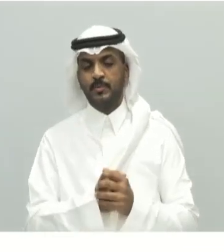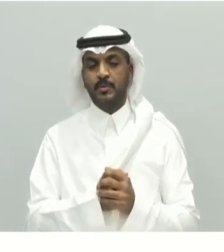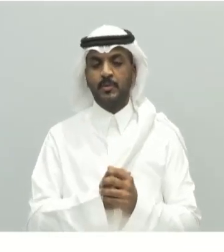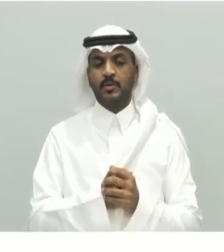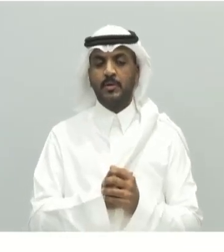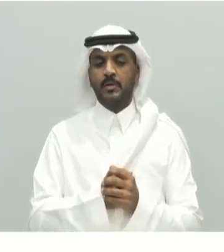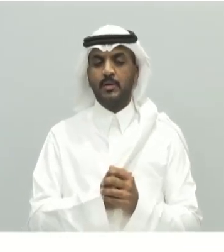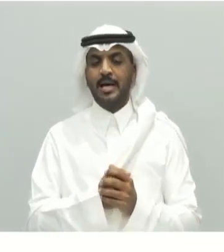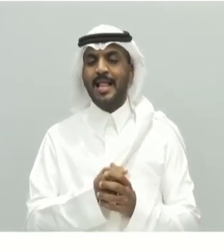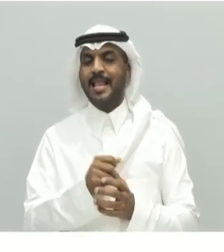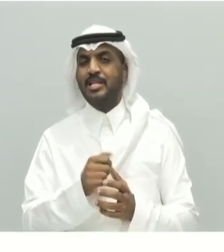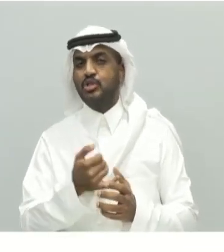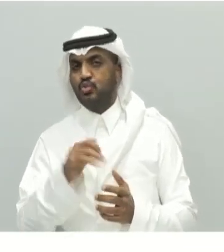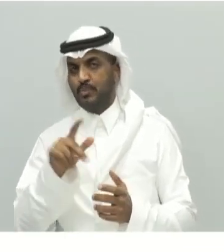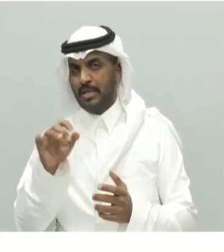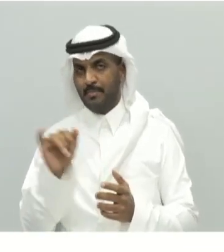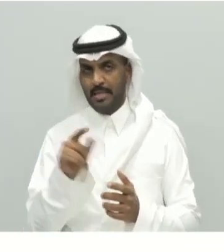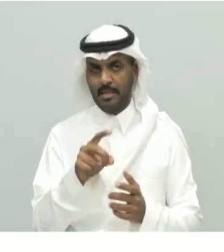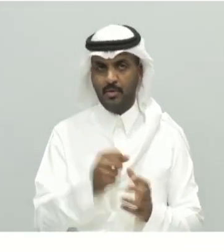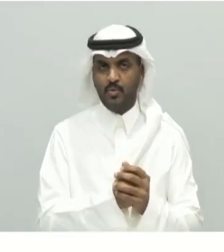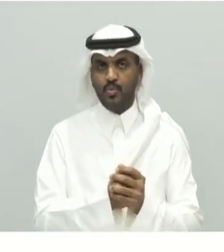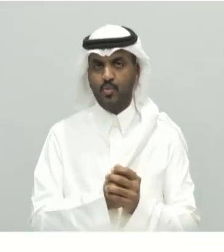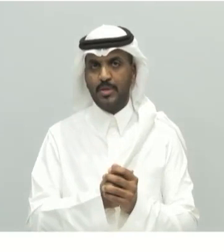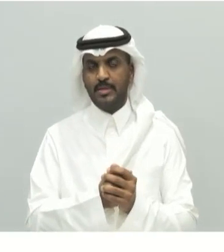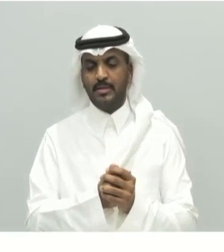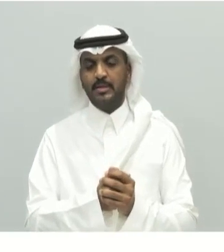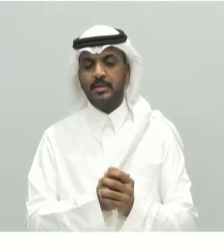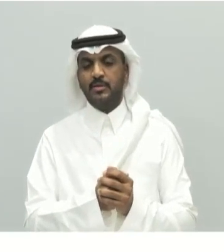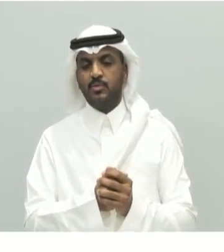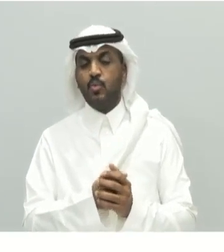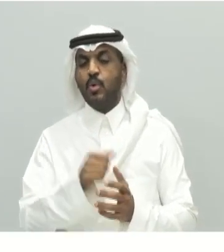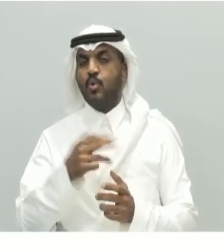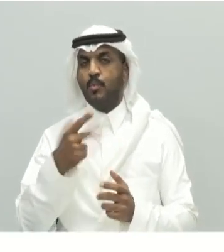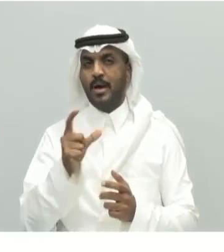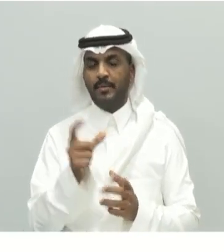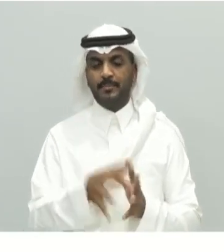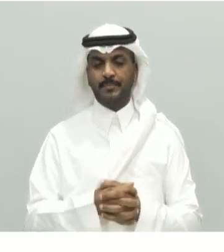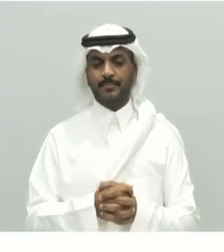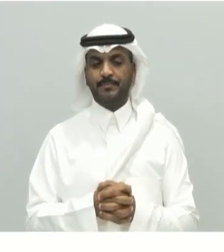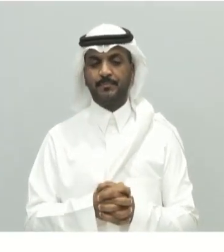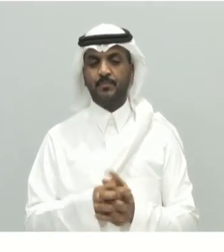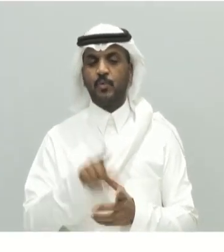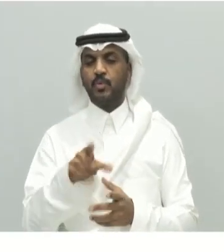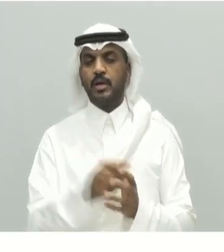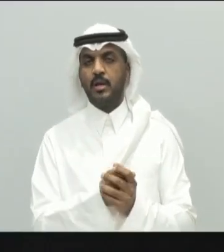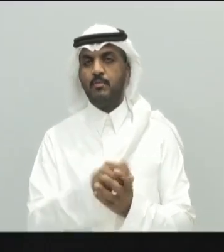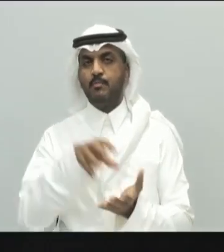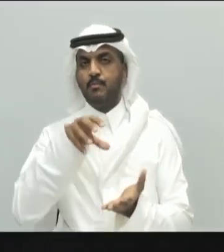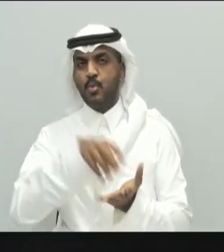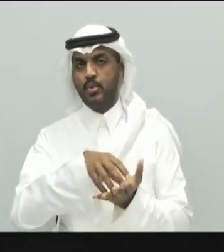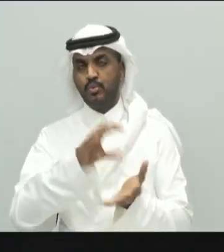الجمهوريه اليمنيه وسلطنه عمن هنا الموقع